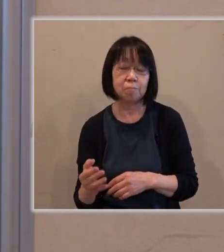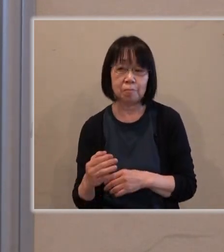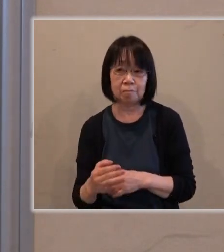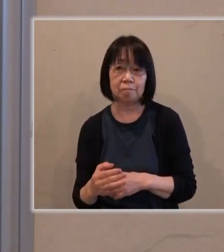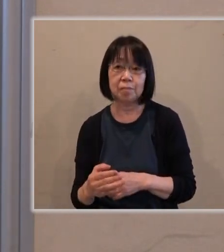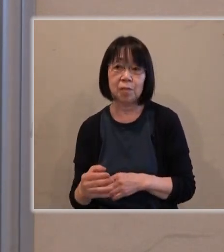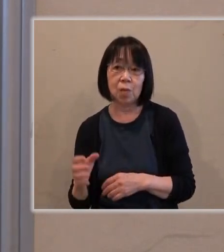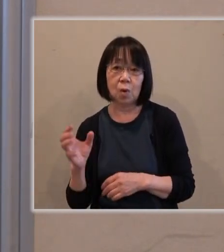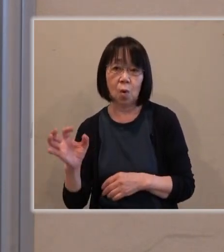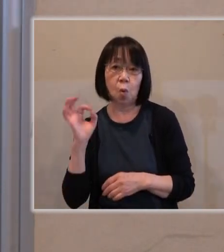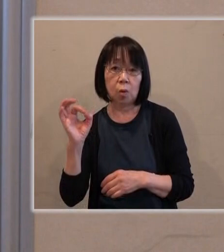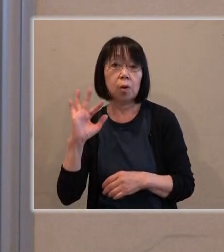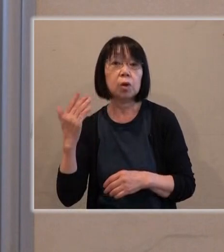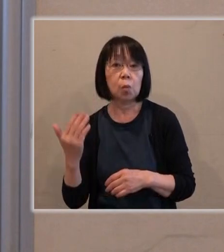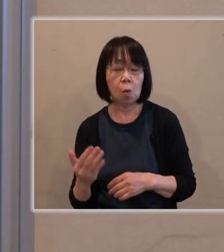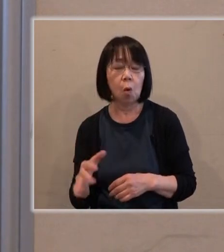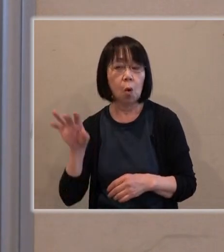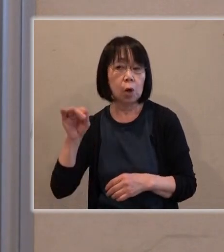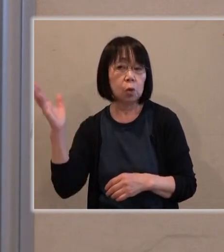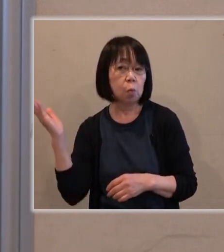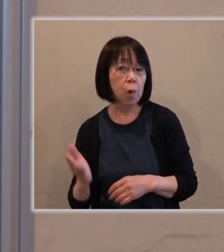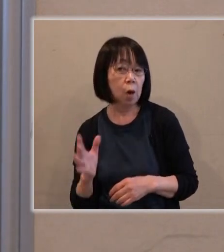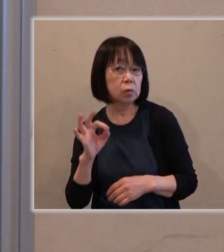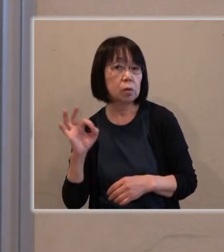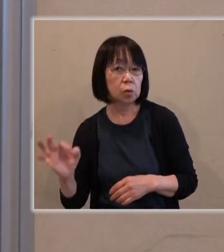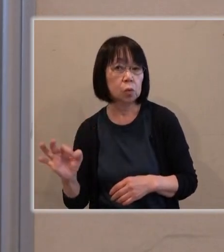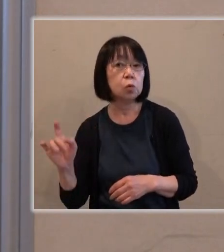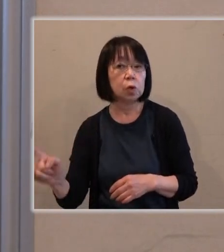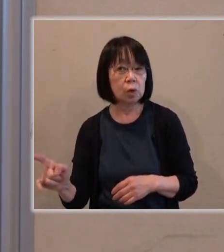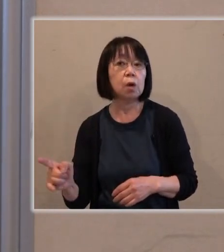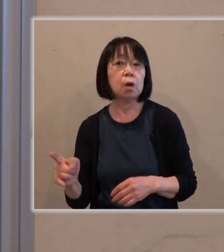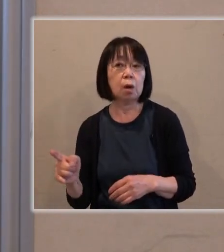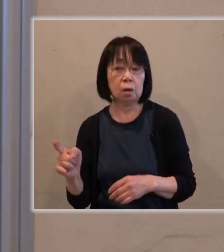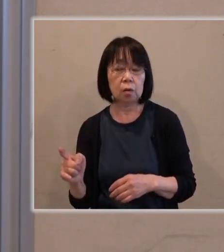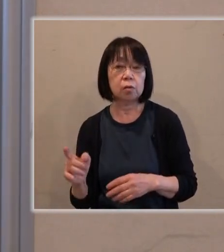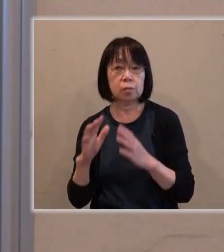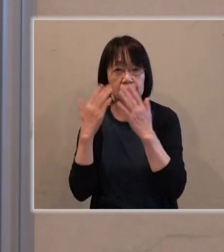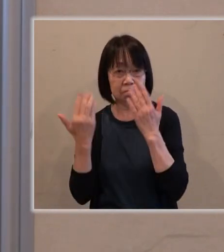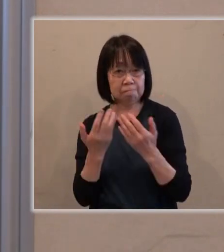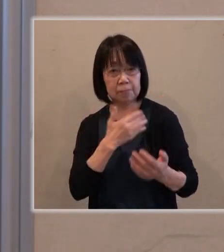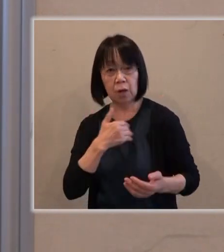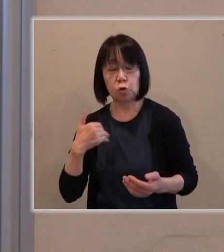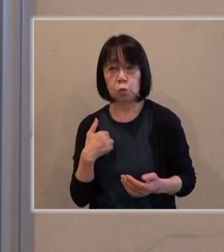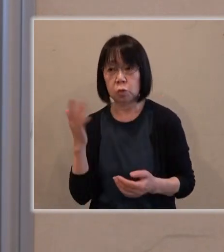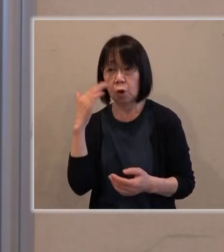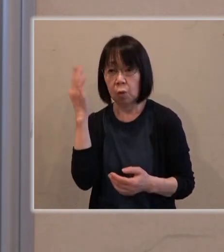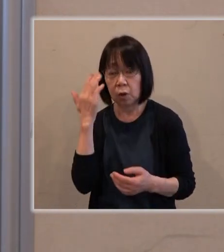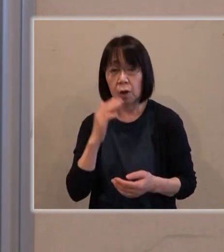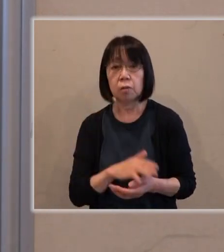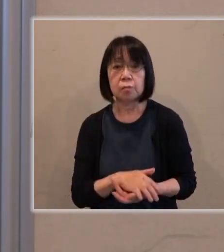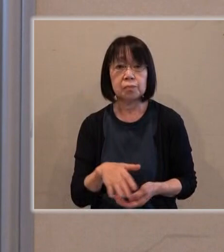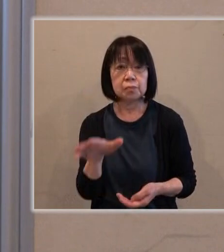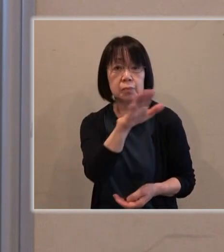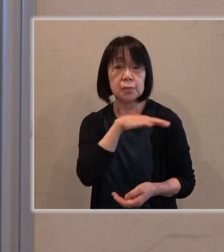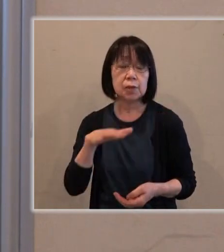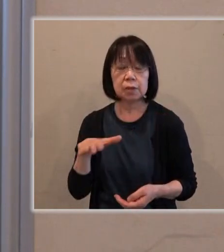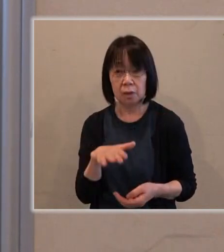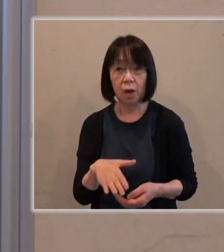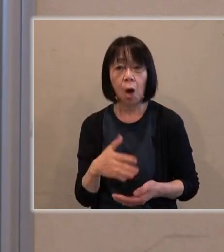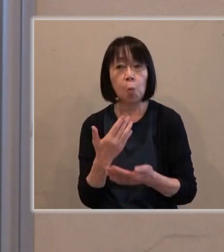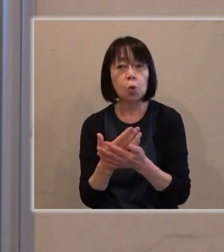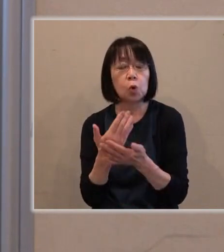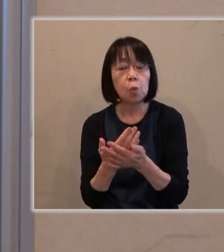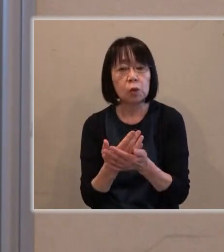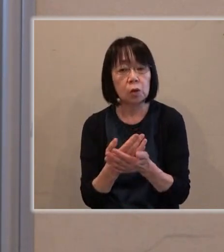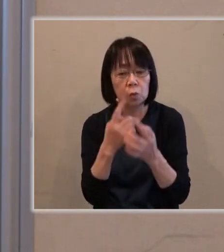100% 完璧なバリアフリーってありえないですよね。それはみんな求めてるもの、それからできることできないことが違う